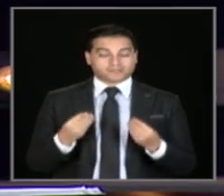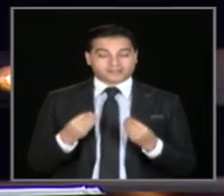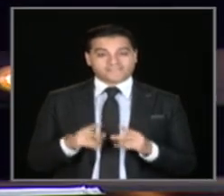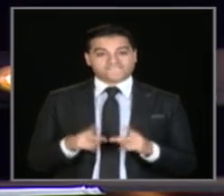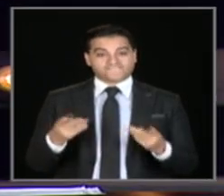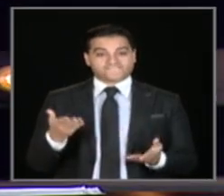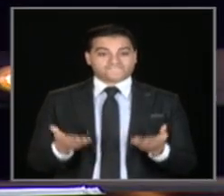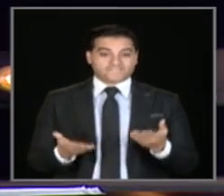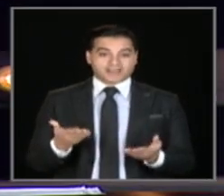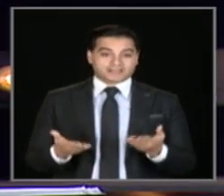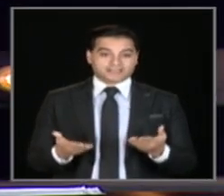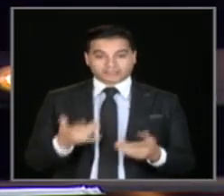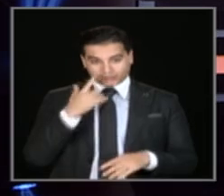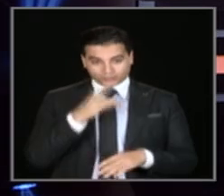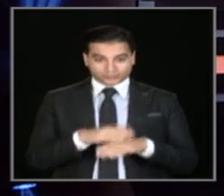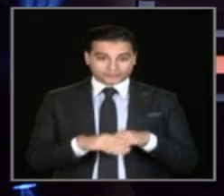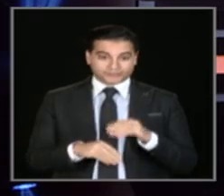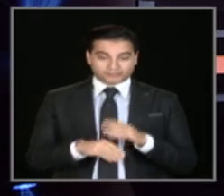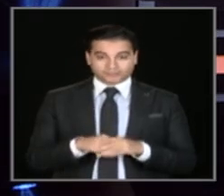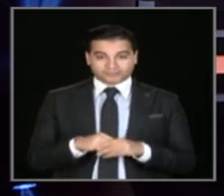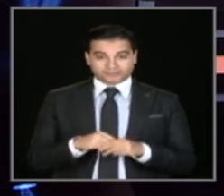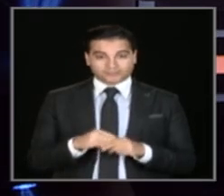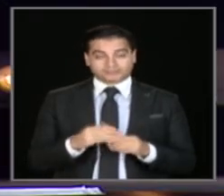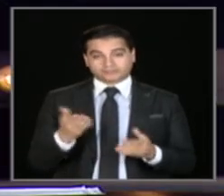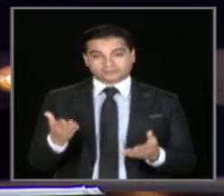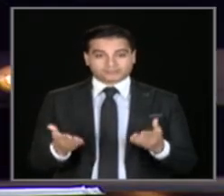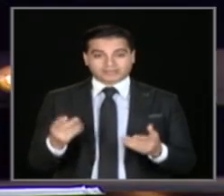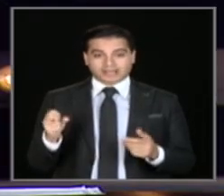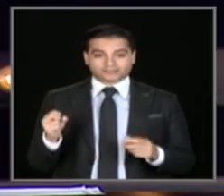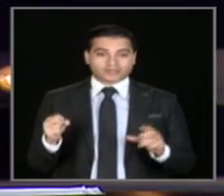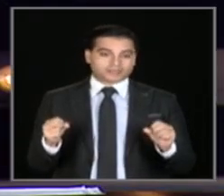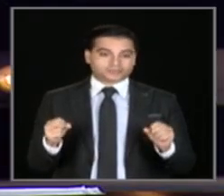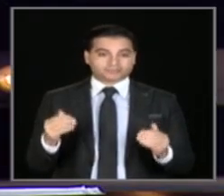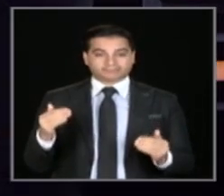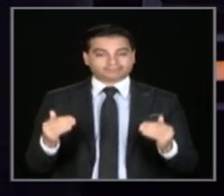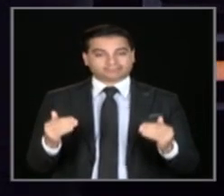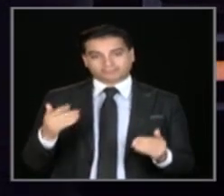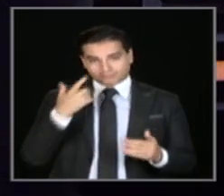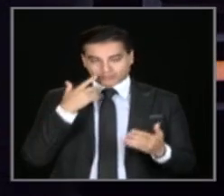هتفرق معاكوا جامد جدا، وطبعا تايجرز ضربات الجزاء معناها تتقدم. ودلوقتي